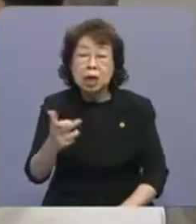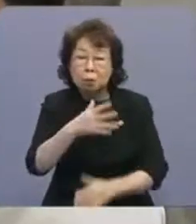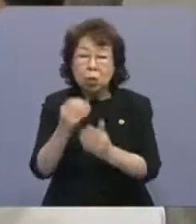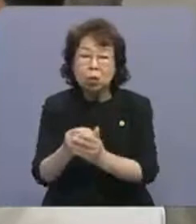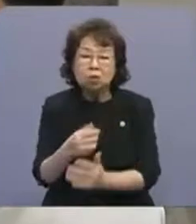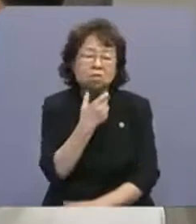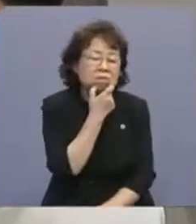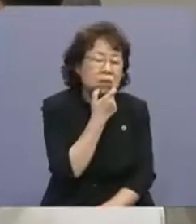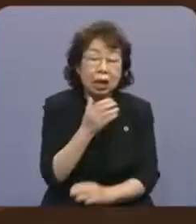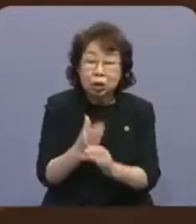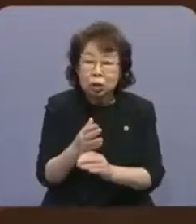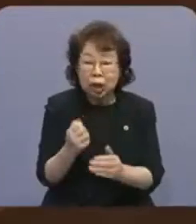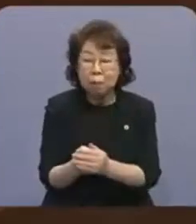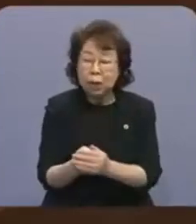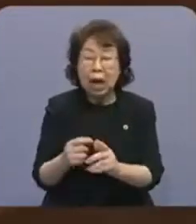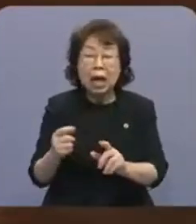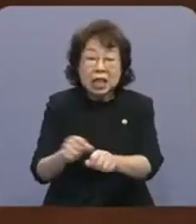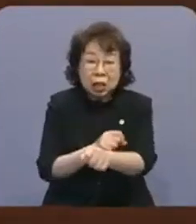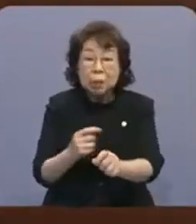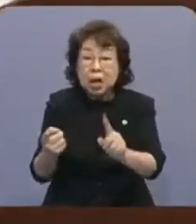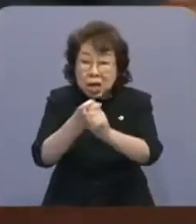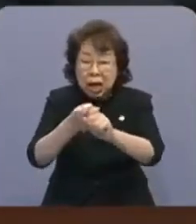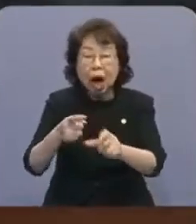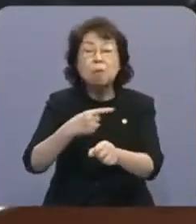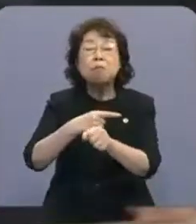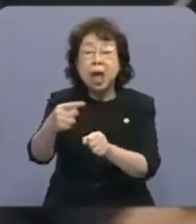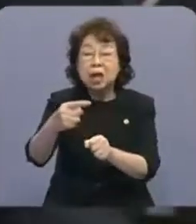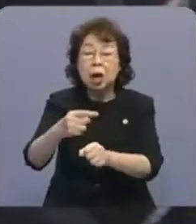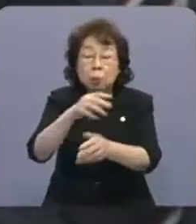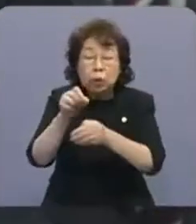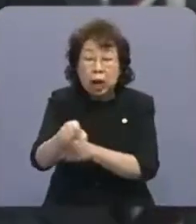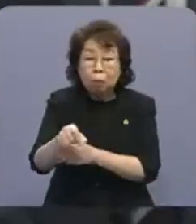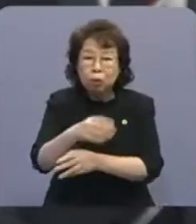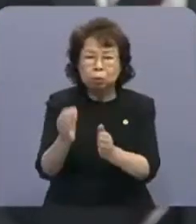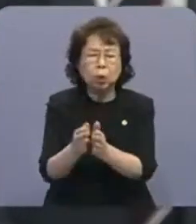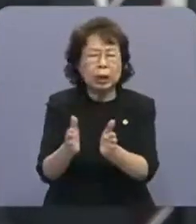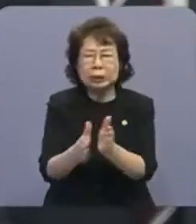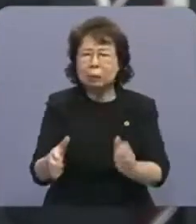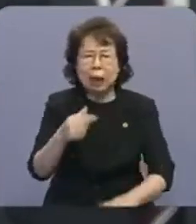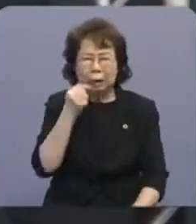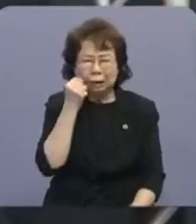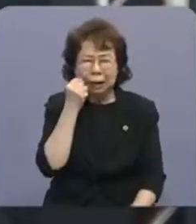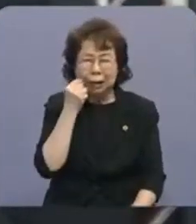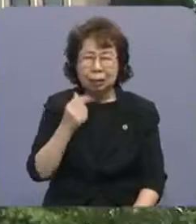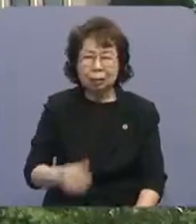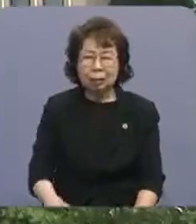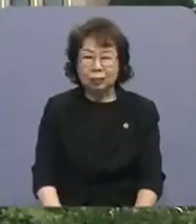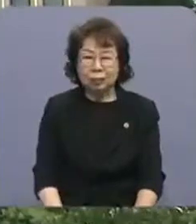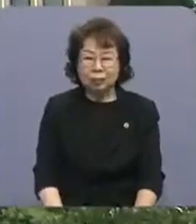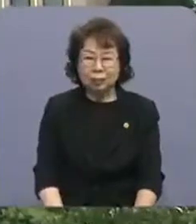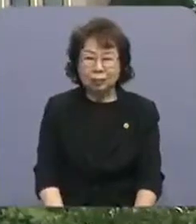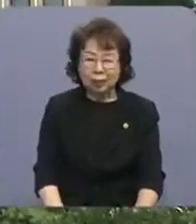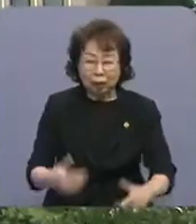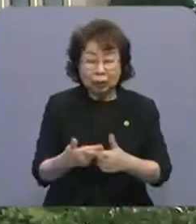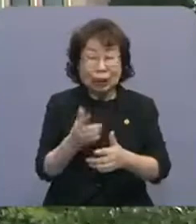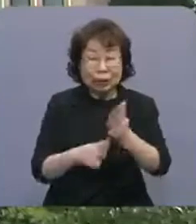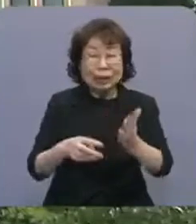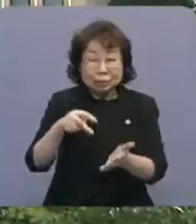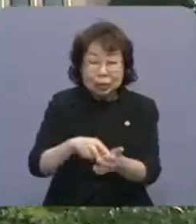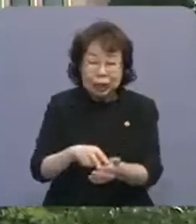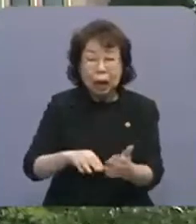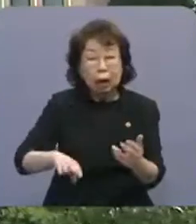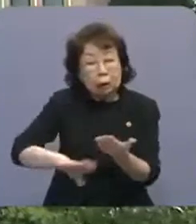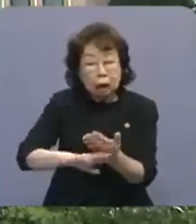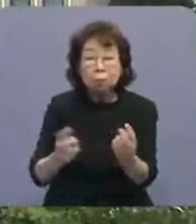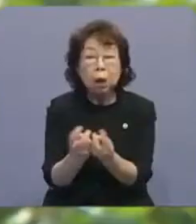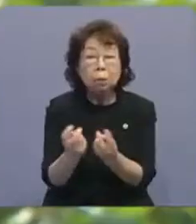외면하면서 불경특별연합은 내년 1월 공식 사무 개시가 사실상 물 건너갔습니다. 부산시도 달리 대안이